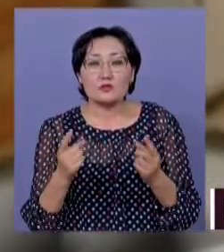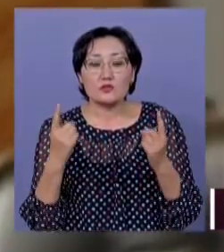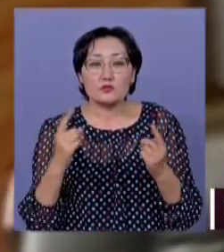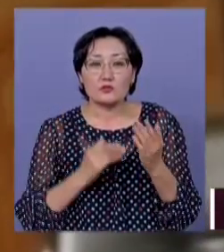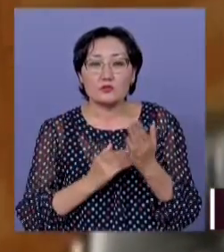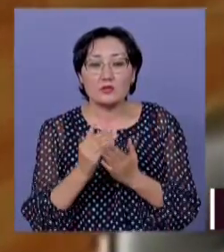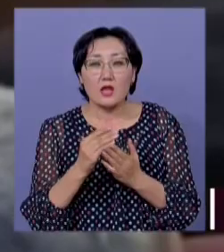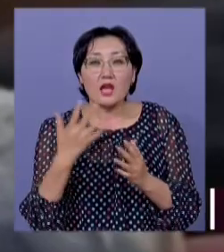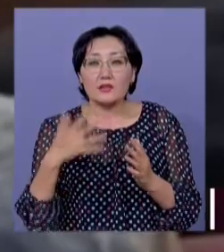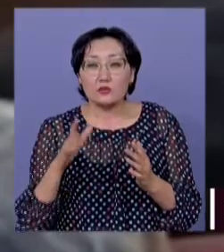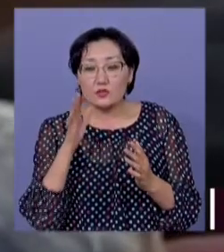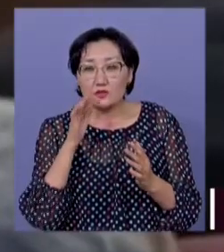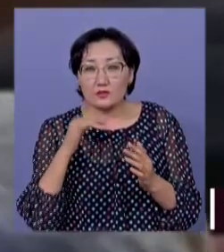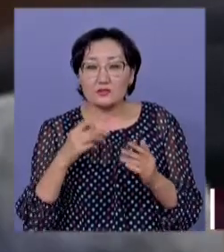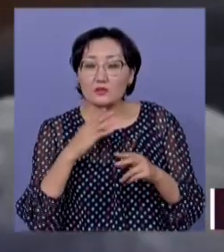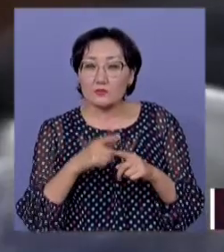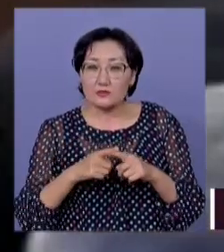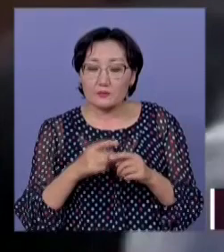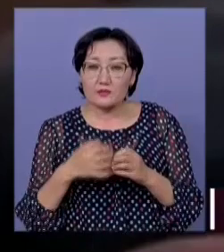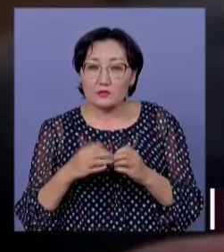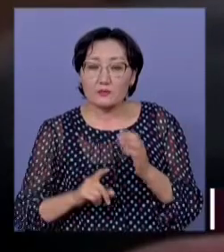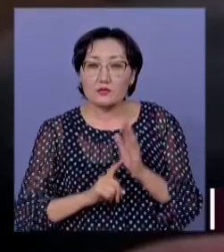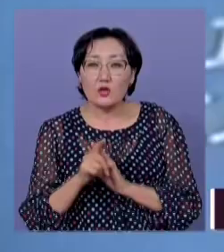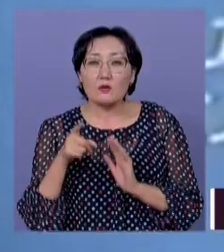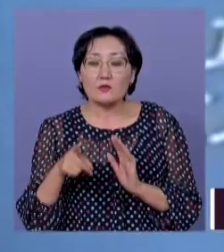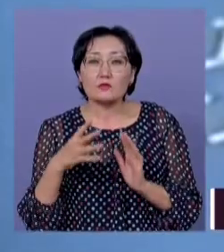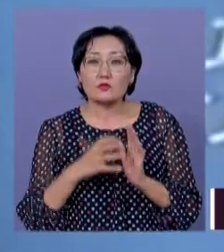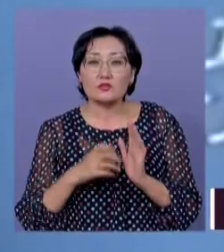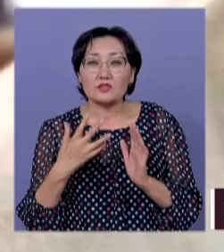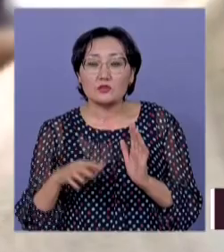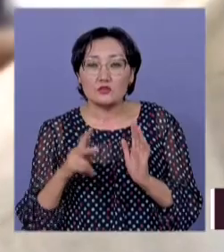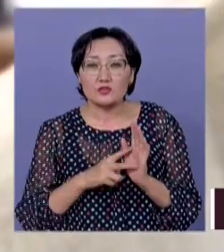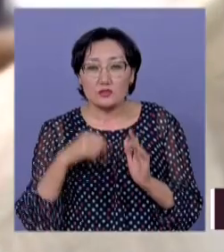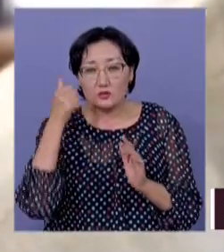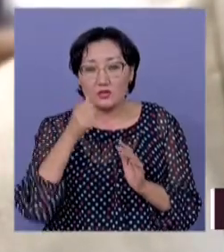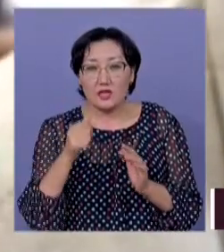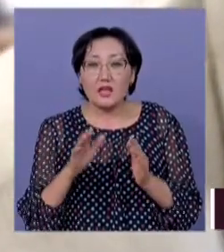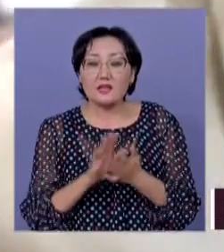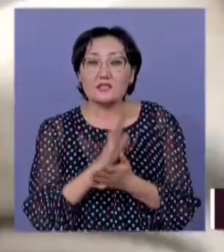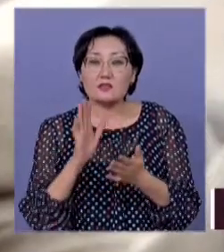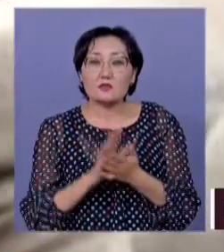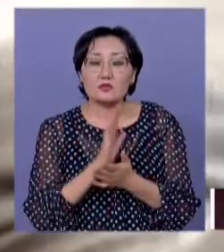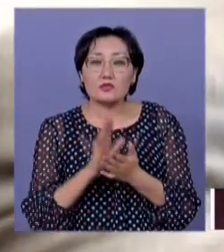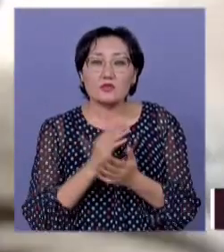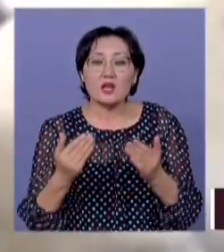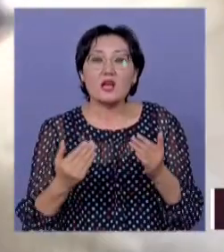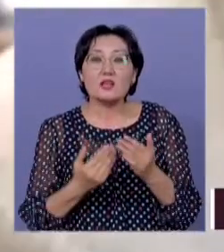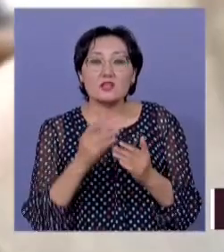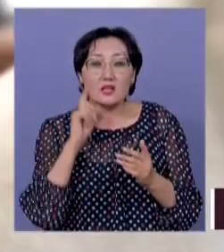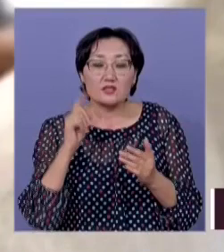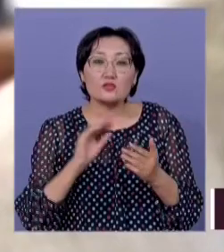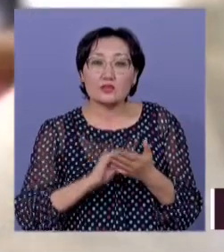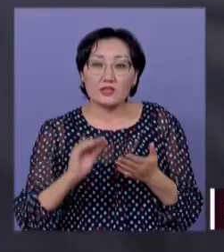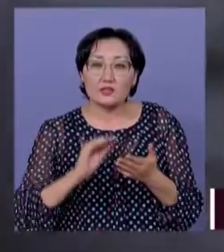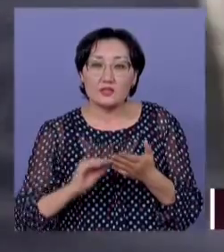кезеңдері 50-ші жылдардың бел ортасынан басталды. 1957 жылдары Лениншіл жас газетінде жас журналистің жалынды